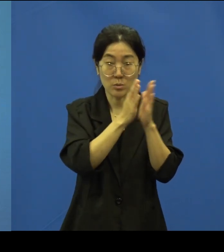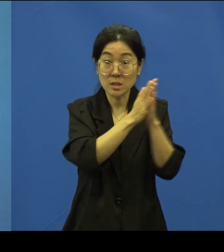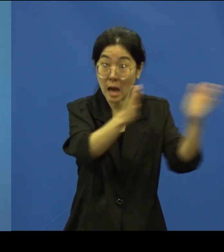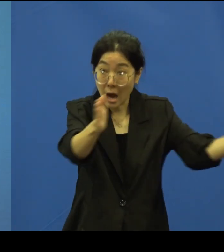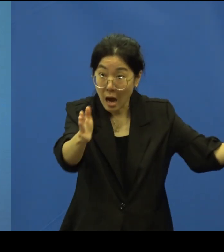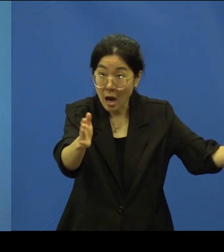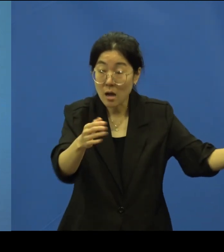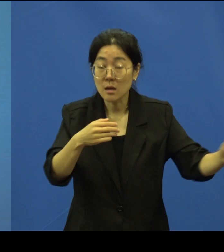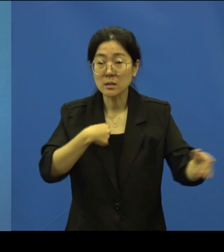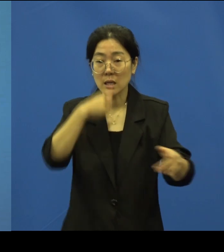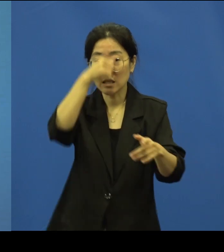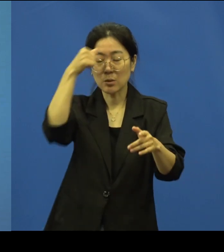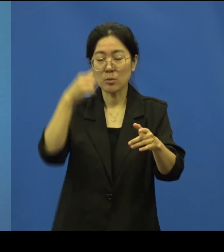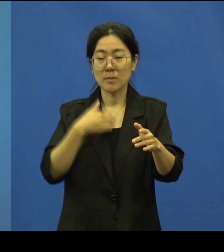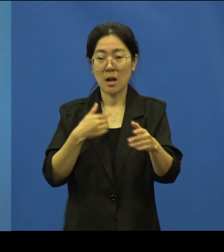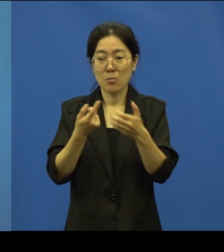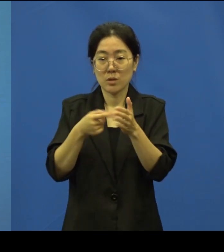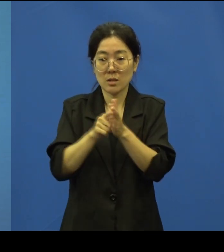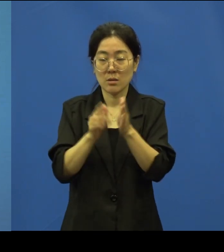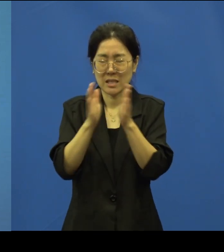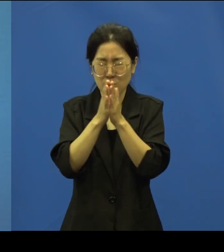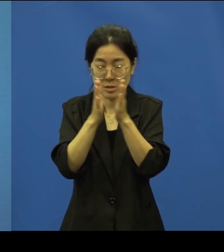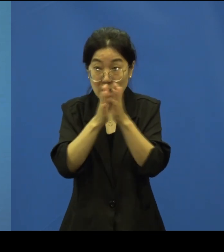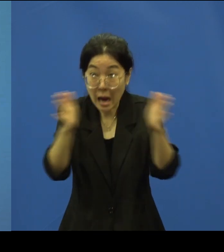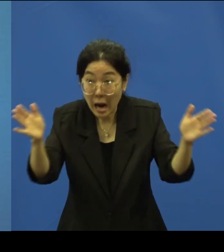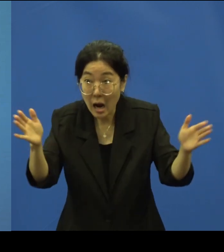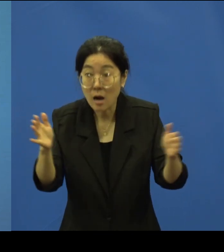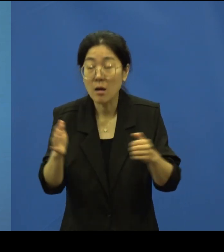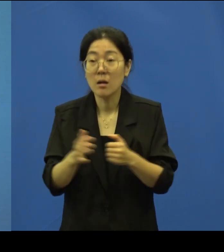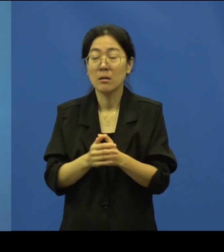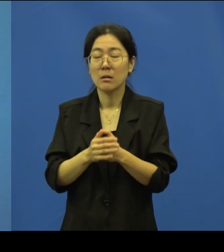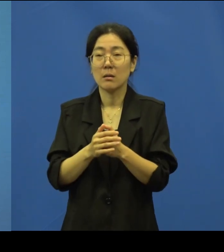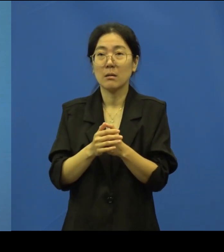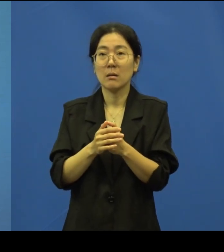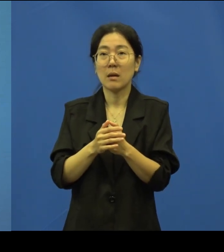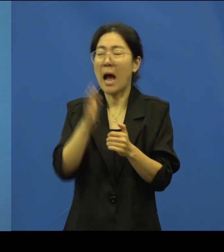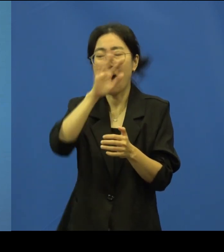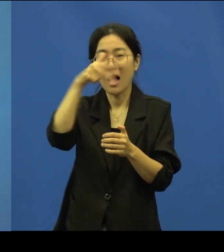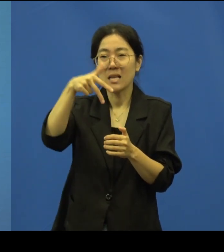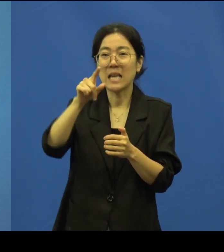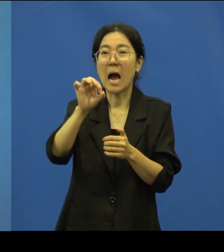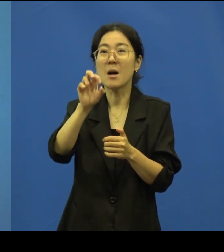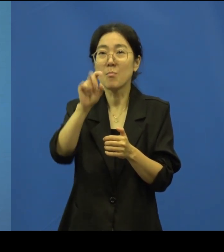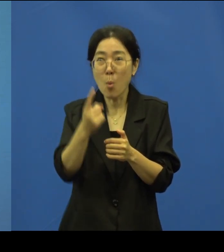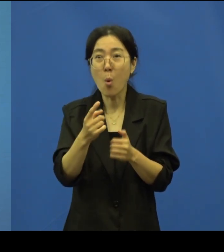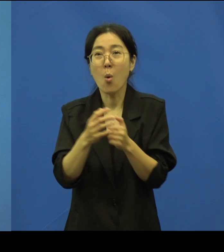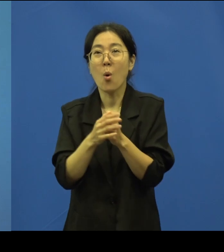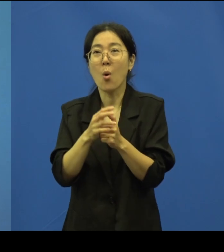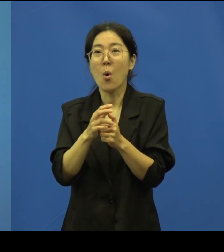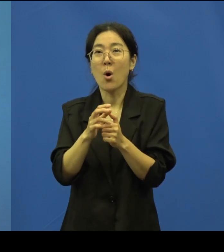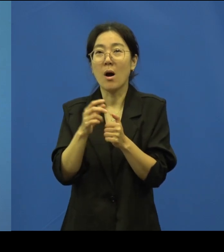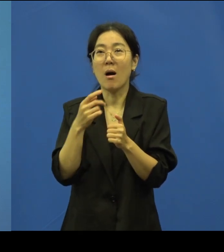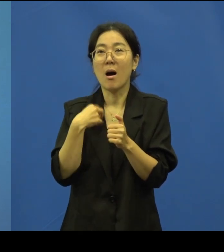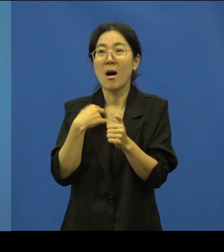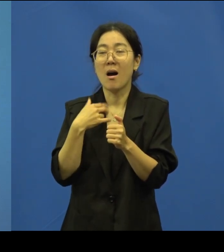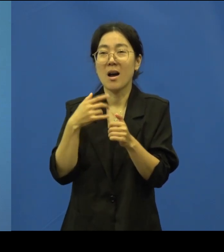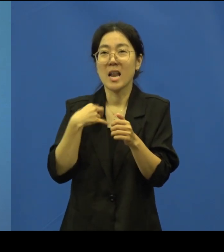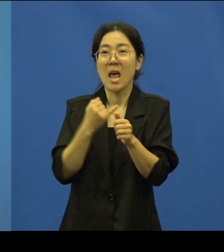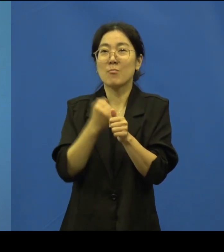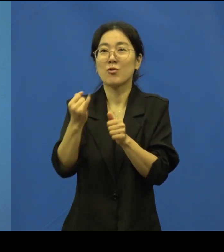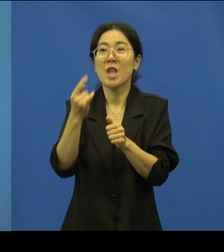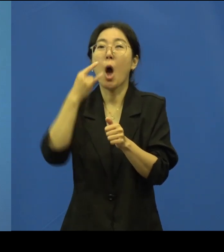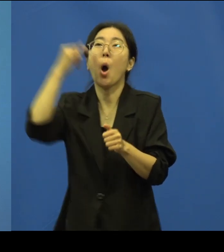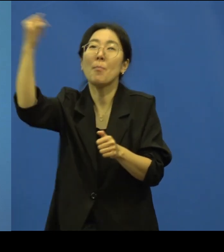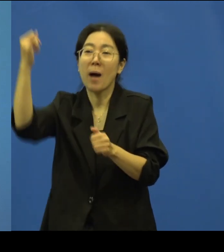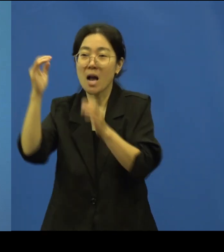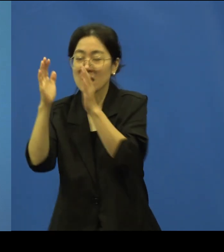장모님이 기도하기 시작했고 제 아내가 새 여인이 저를 위해서 집중적으로 기도를 하기 시작한 거예요. 그러니까 무슨